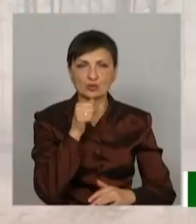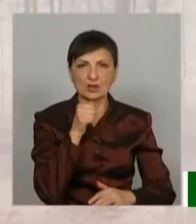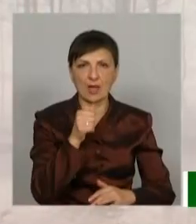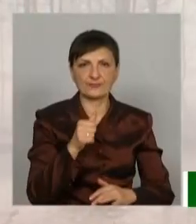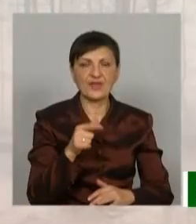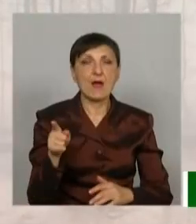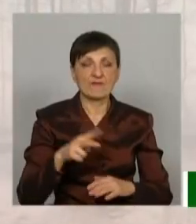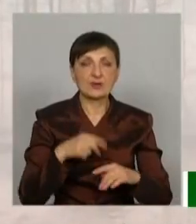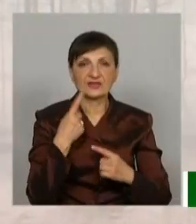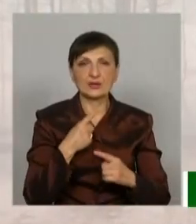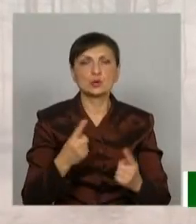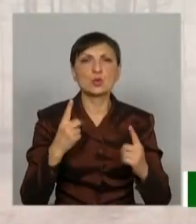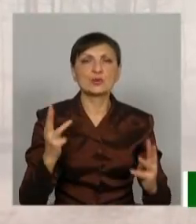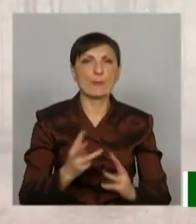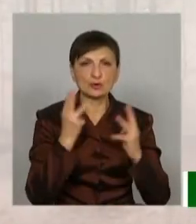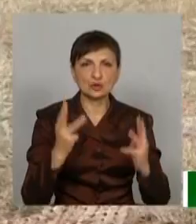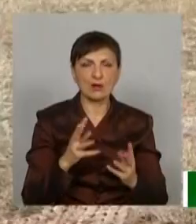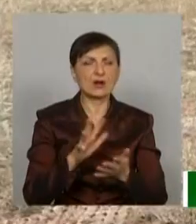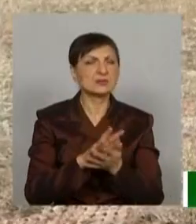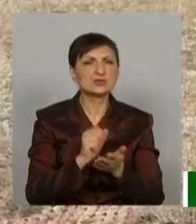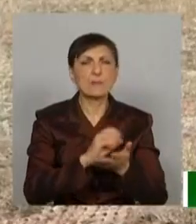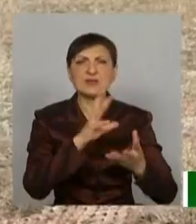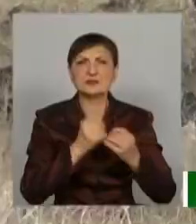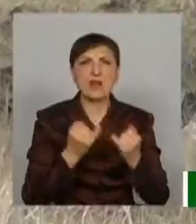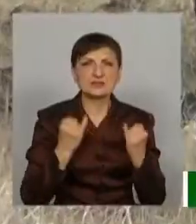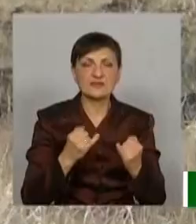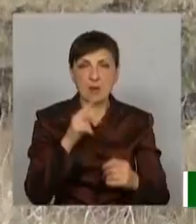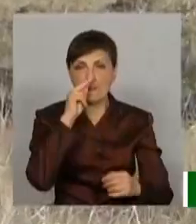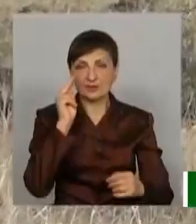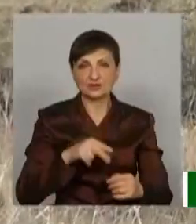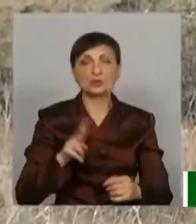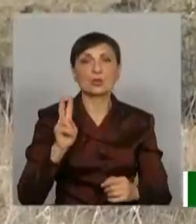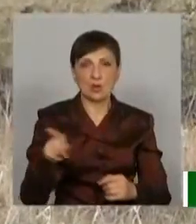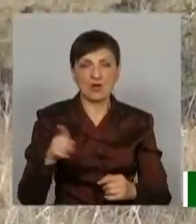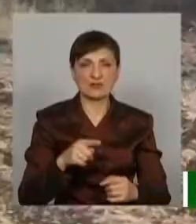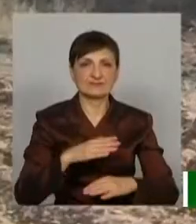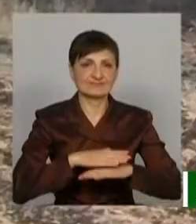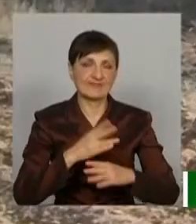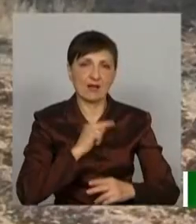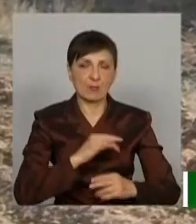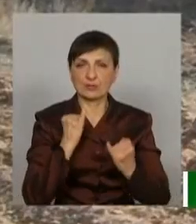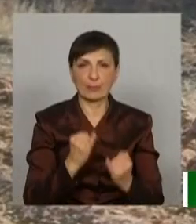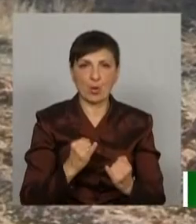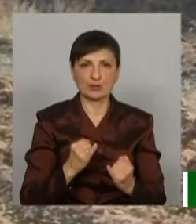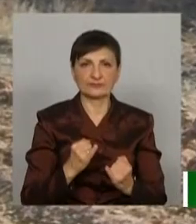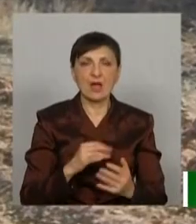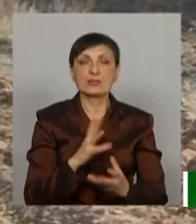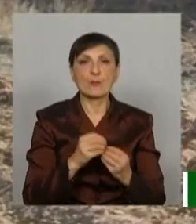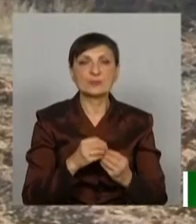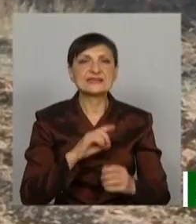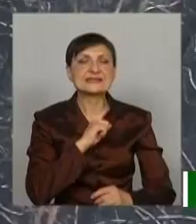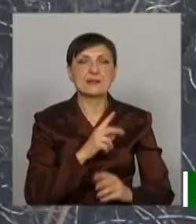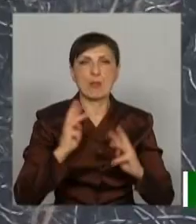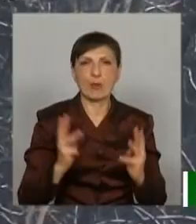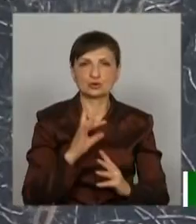надзорном органе крупный пожар с разрушительными последствиями а возник по причине злоупотреблении должностными полномочиями напомнил сильные